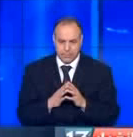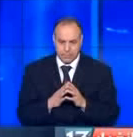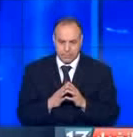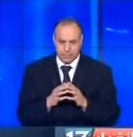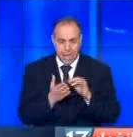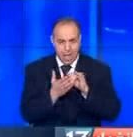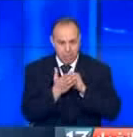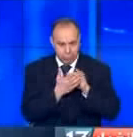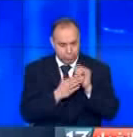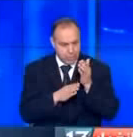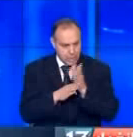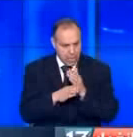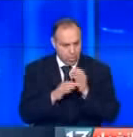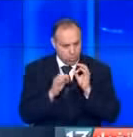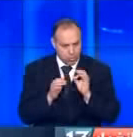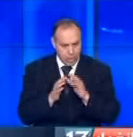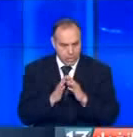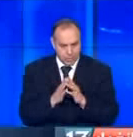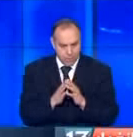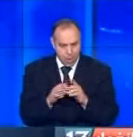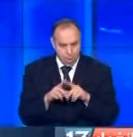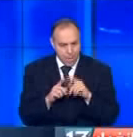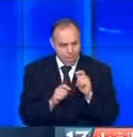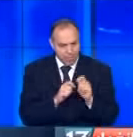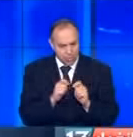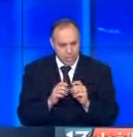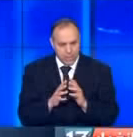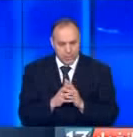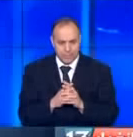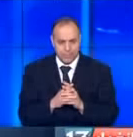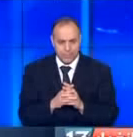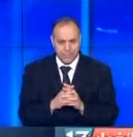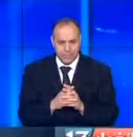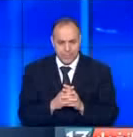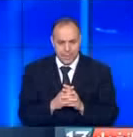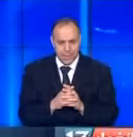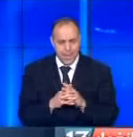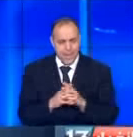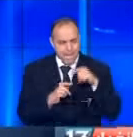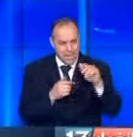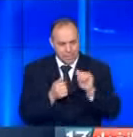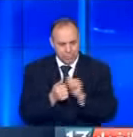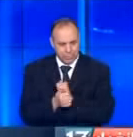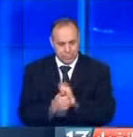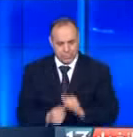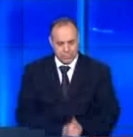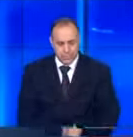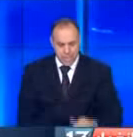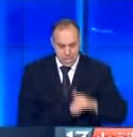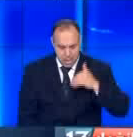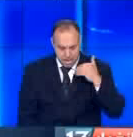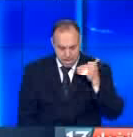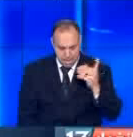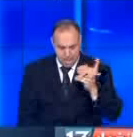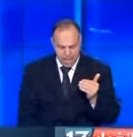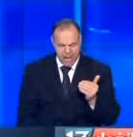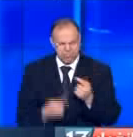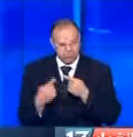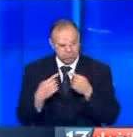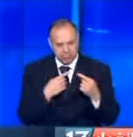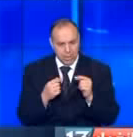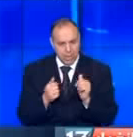مسافرين اللي رحلات عادية، وإن شاء الله نوم كل المسافرين اللي رحلات نتاعهم تكون